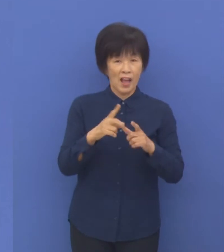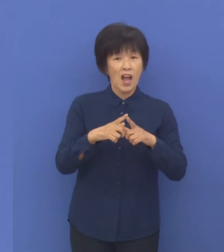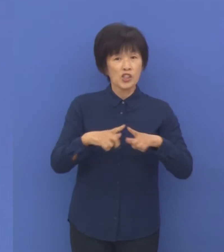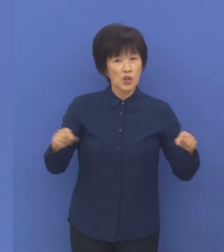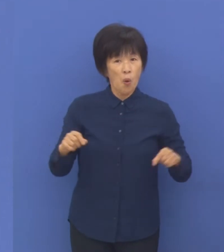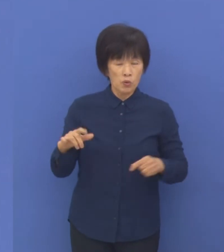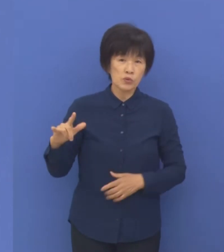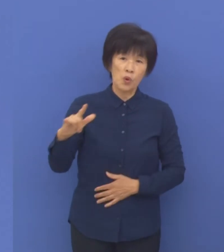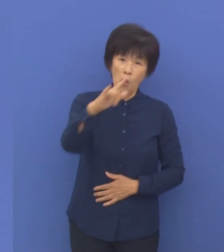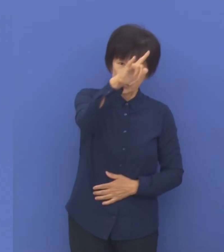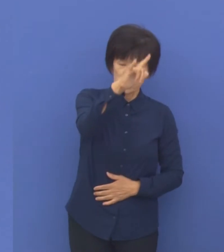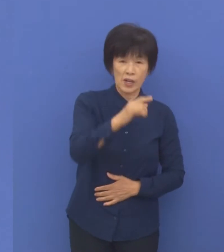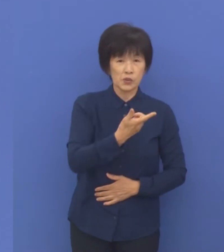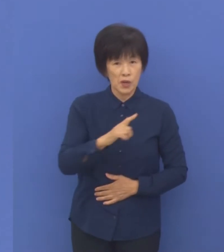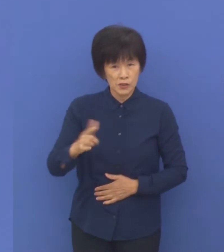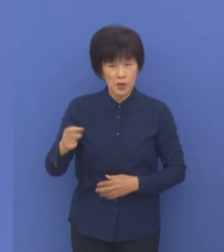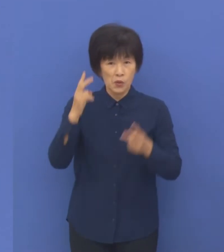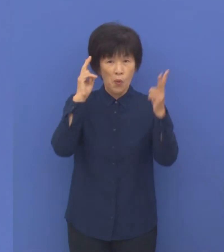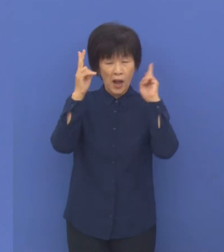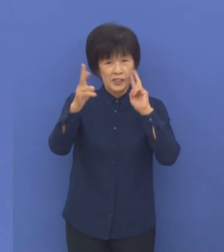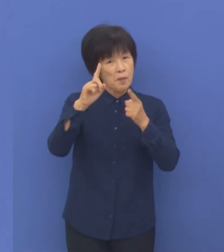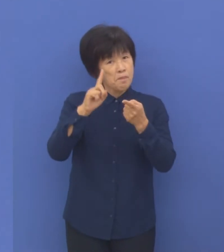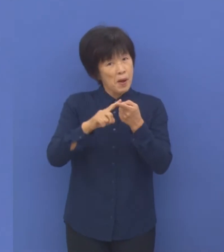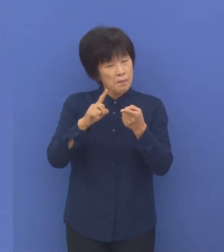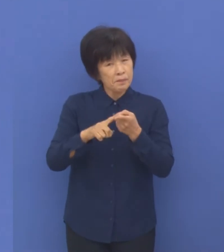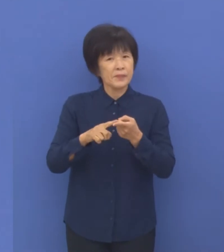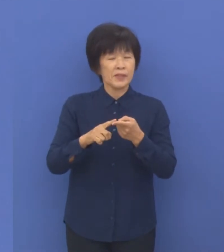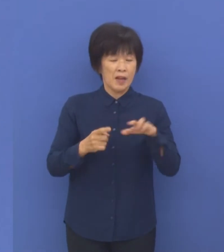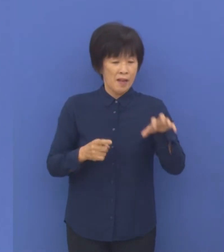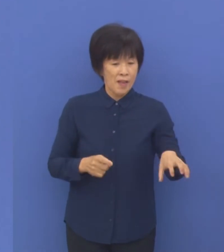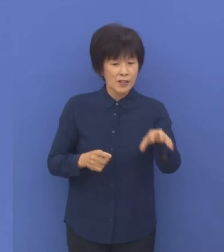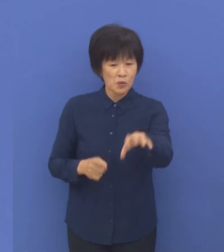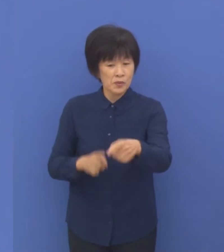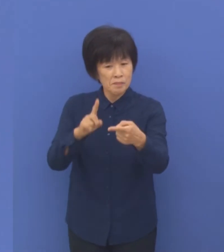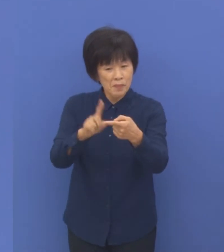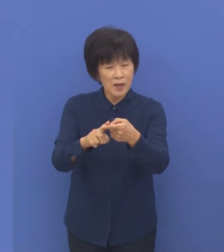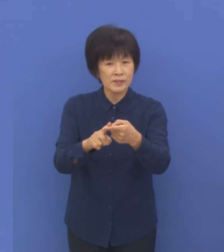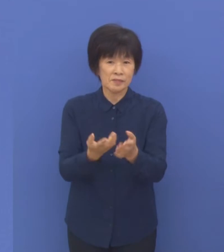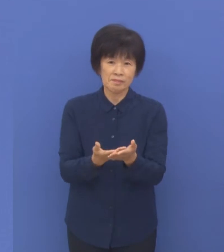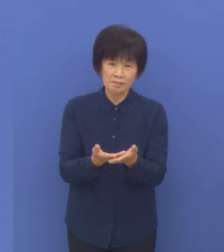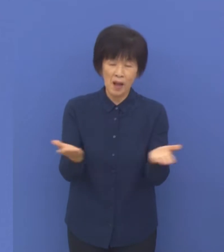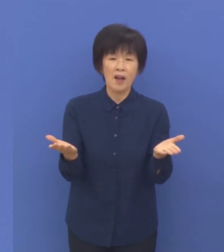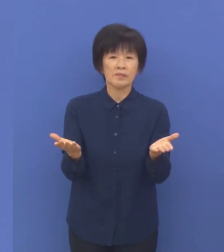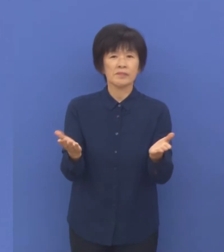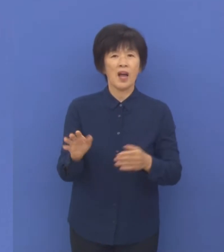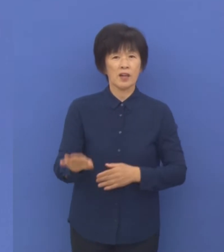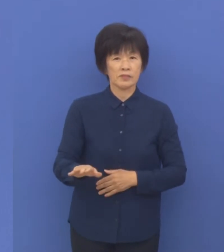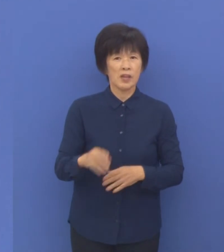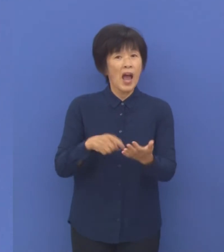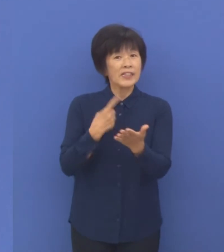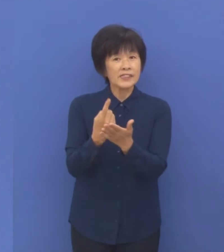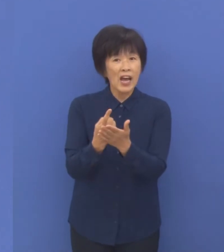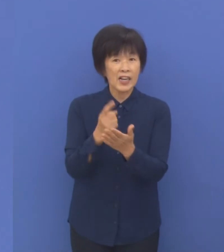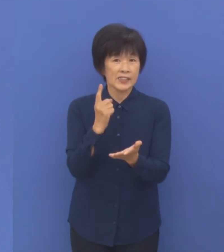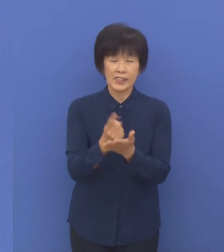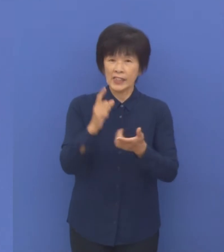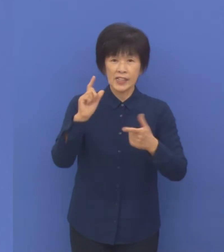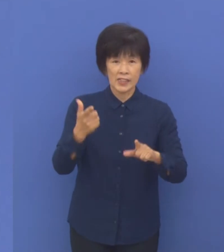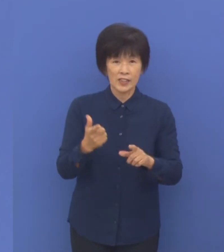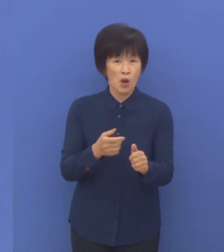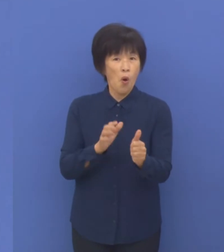それぞれの企業の特徴を生かしたエイドステーションを運営され参加者だけでなく